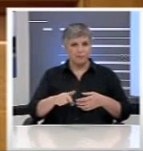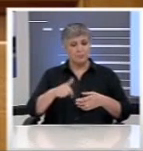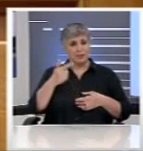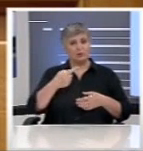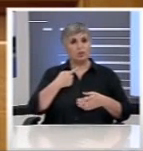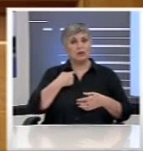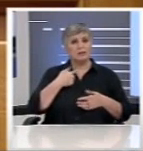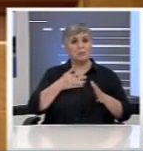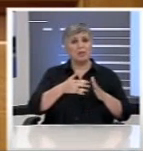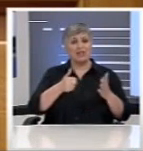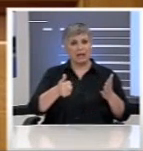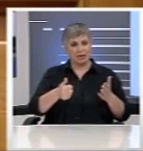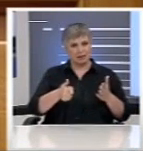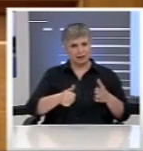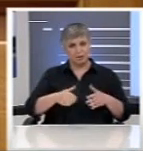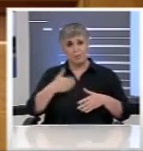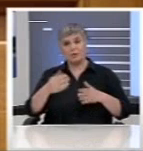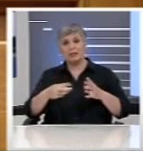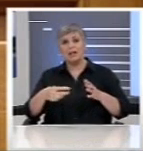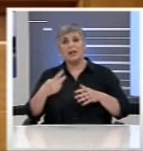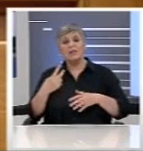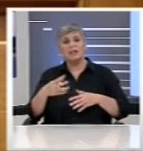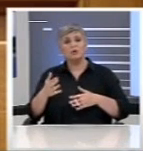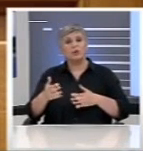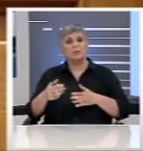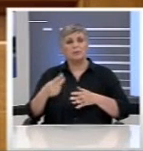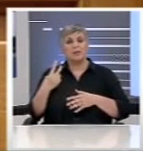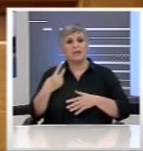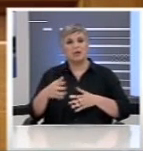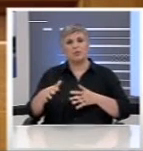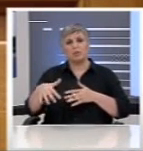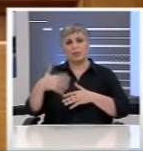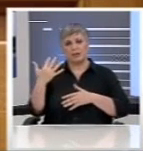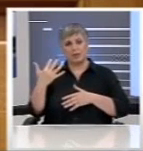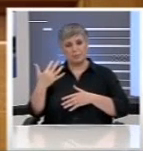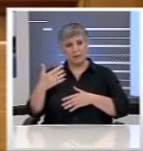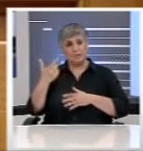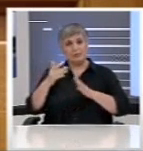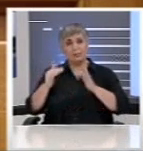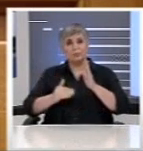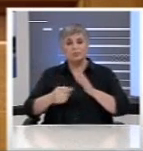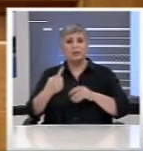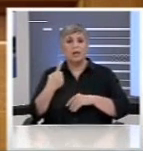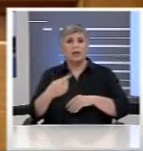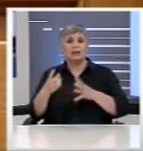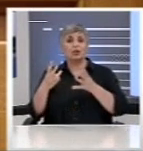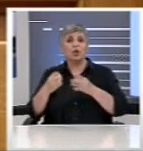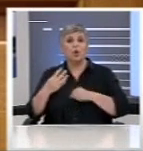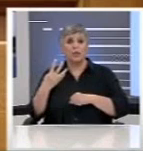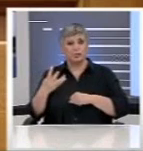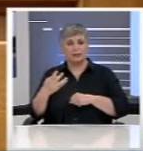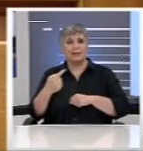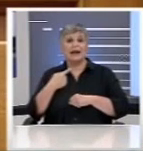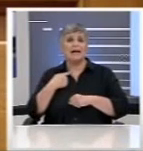13 θα έπρεπε να είναι στα 215,22, αλλά ήταν 184,5, πόσο χάσατε,